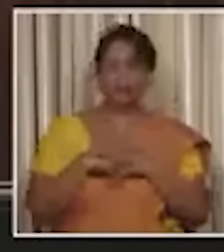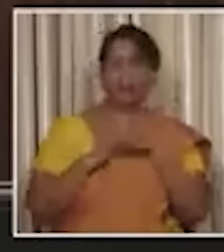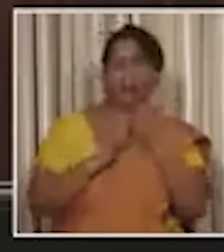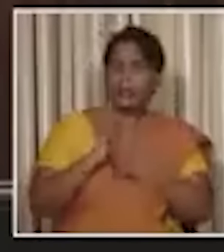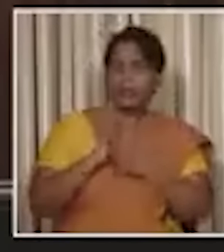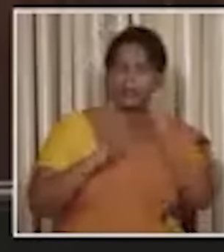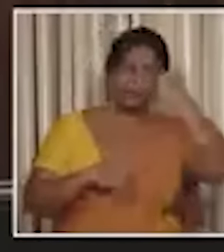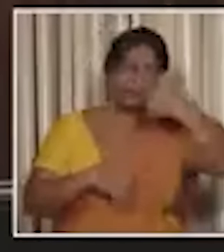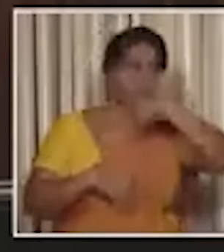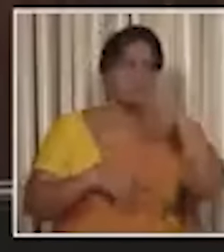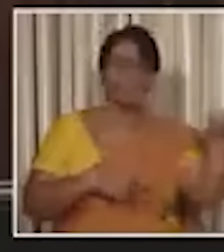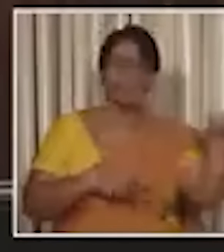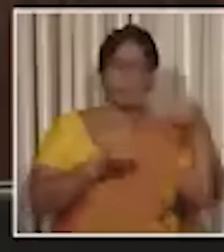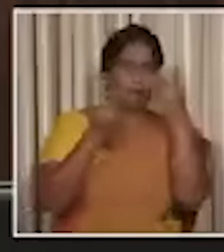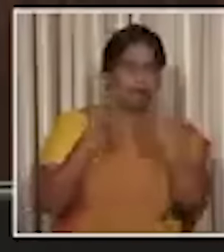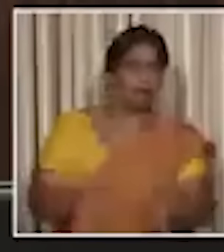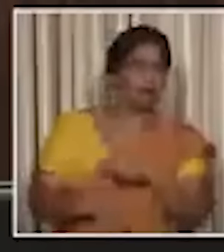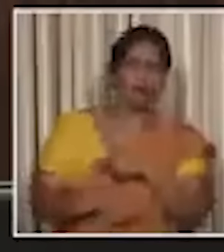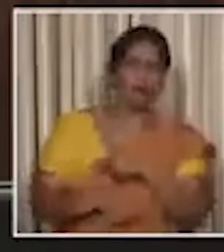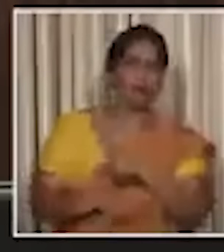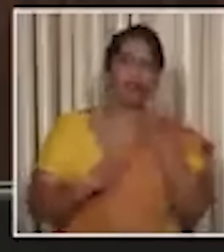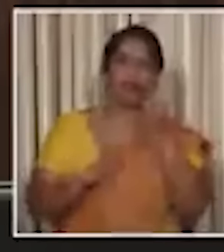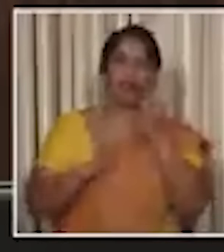போல நீண்ட காலமாக